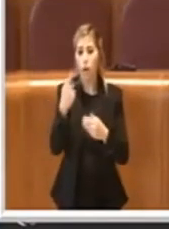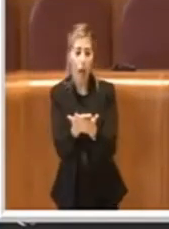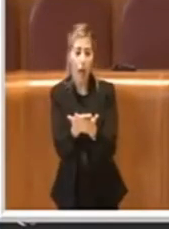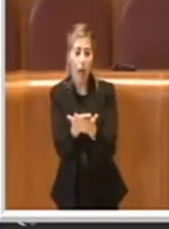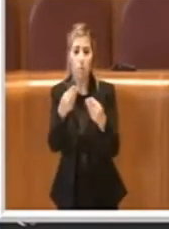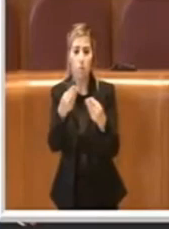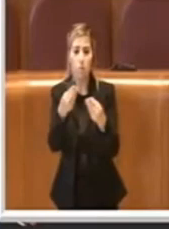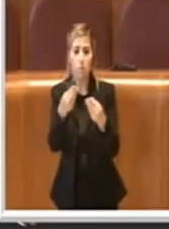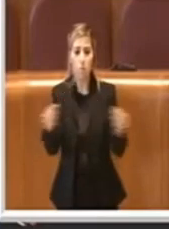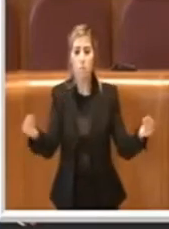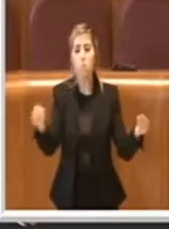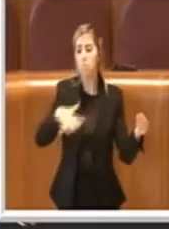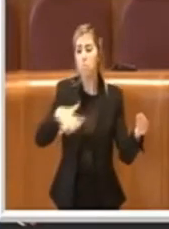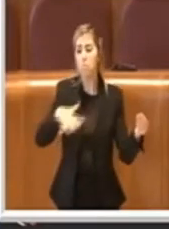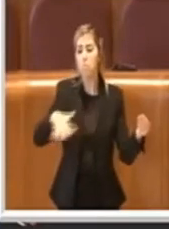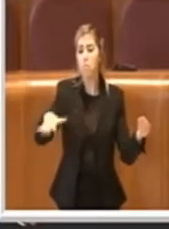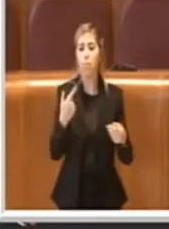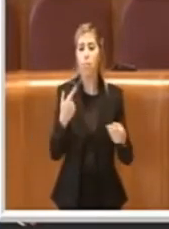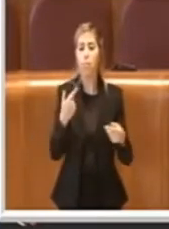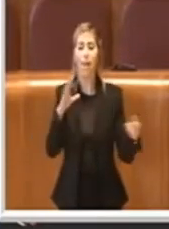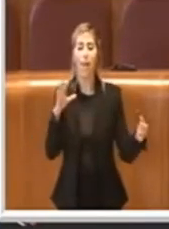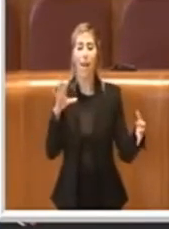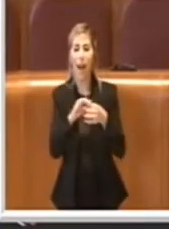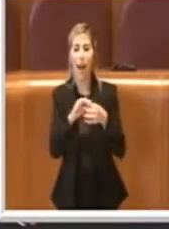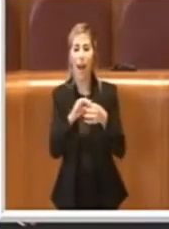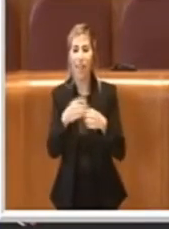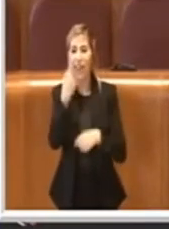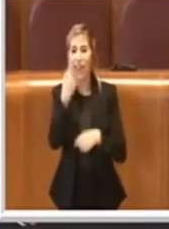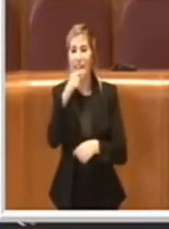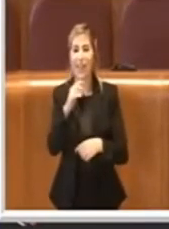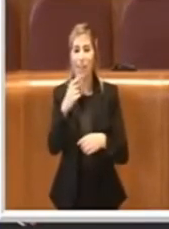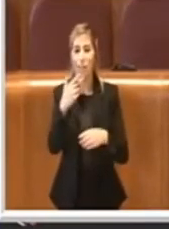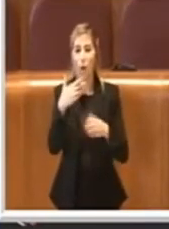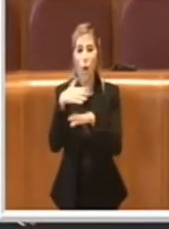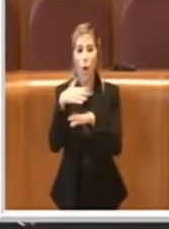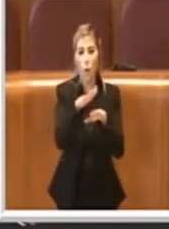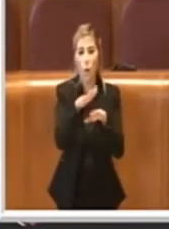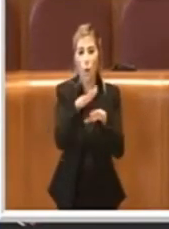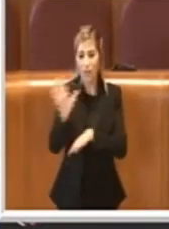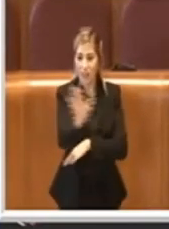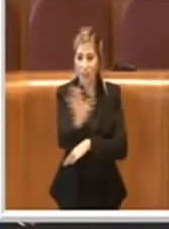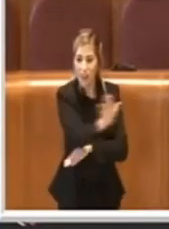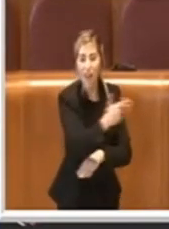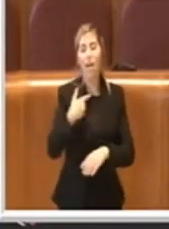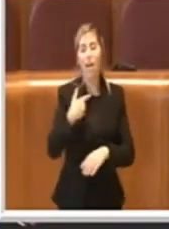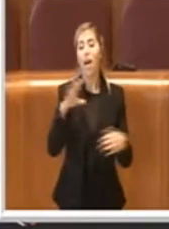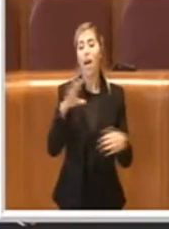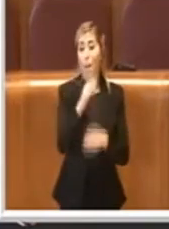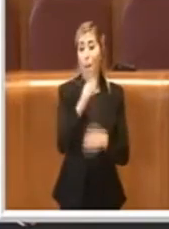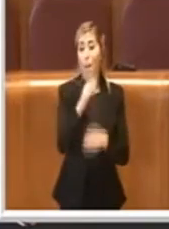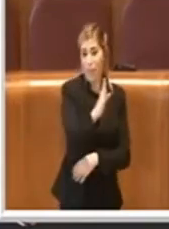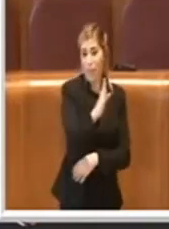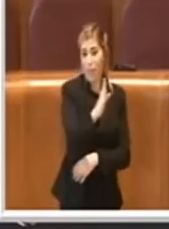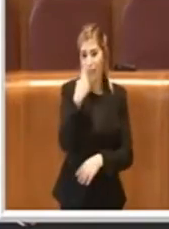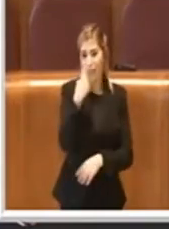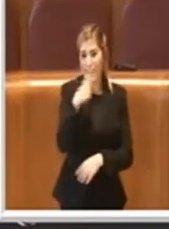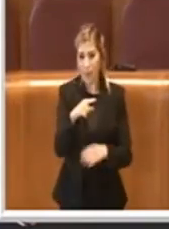ciascuna zona di ubicazione per le seguenti tipologie presenti all'allegato b e c'è una serie di tipologie